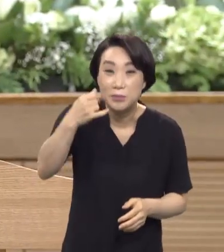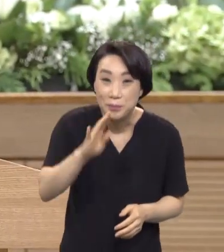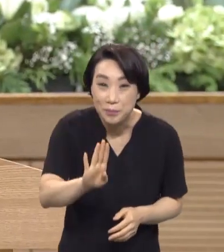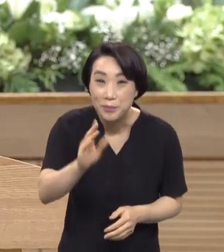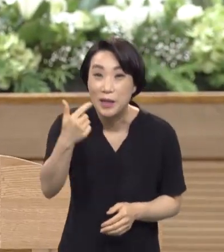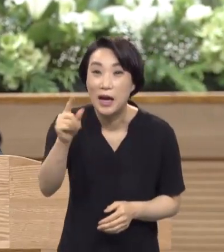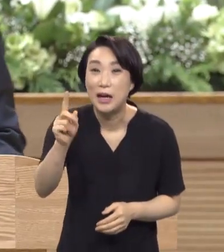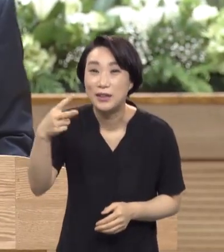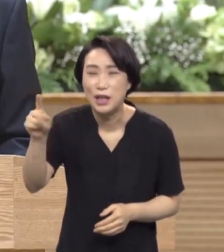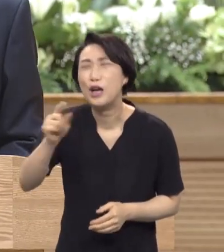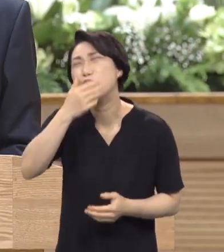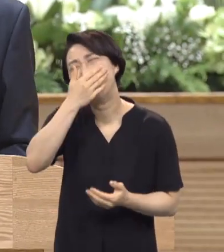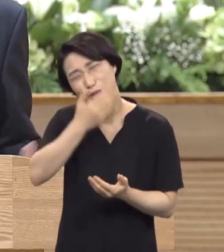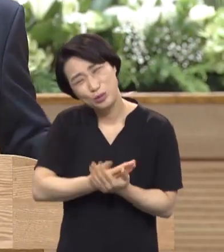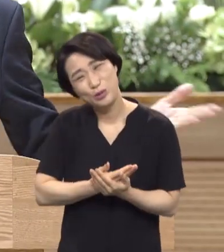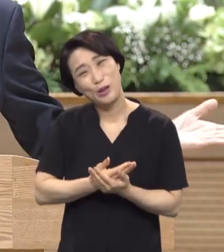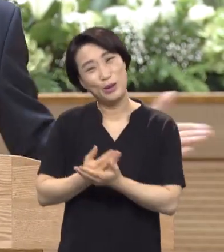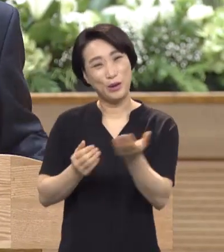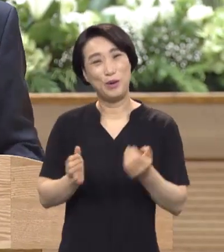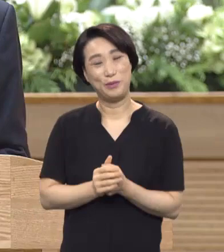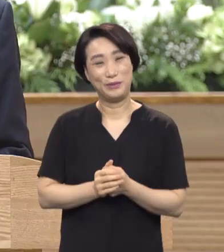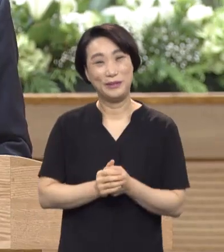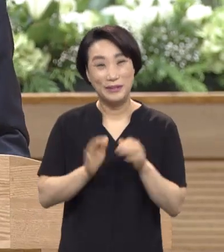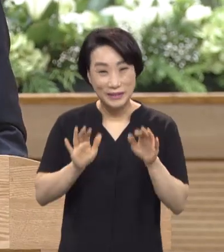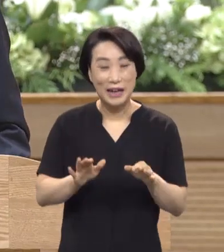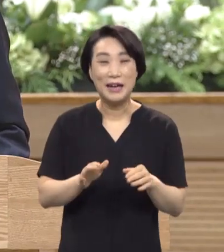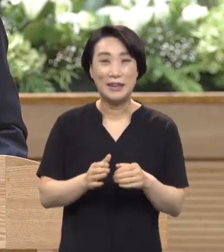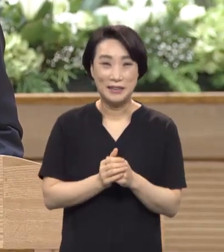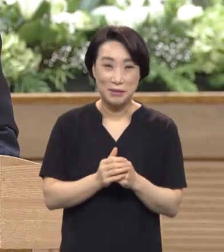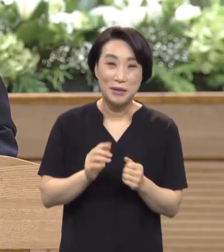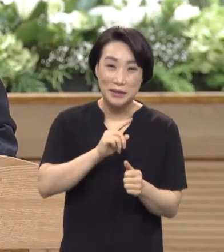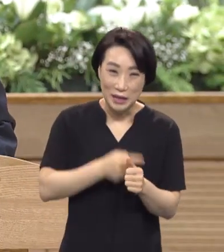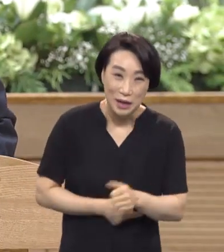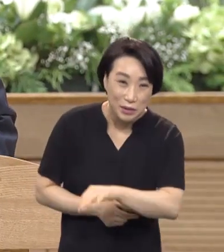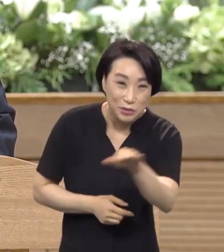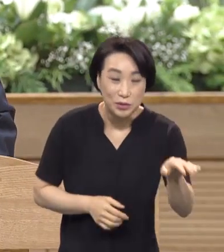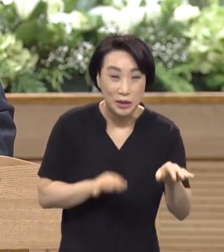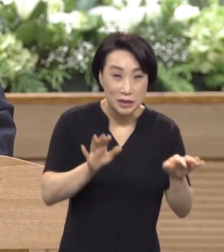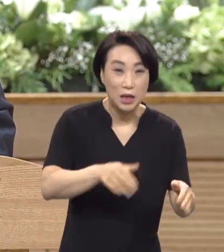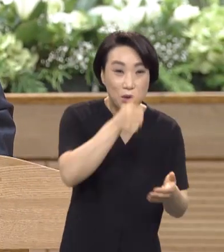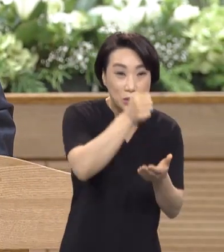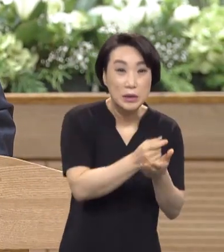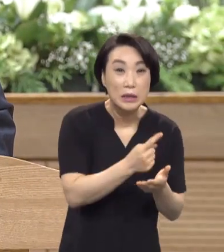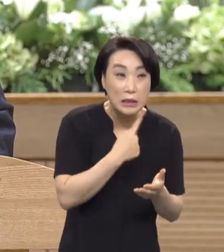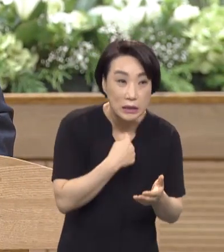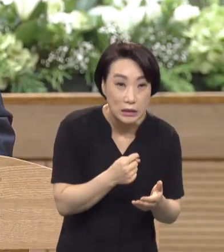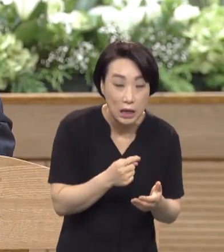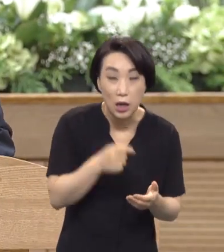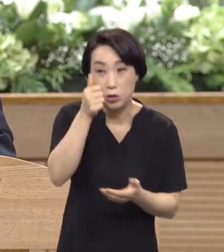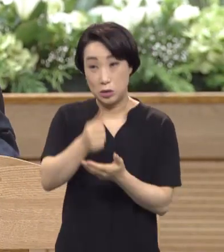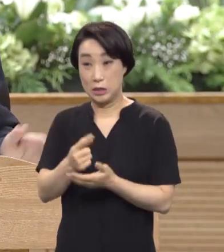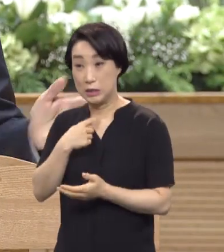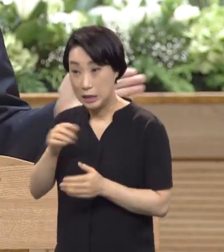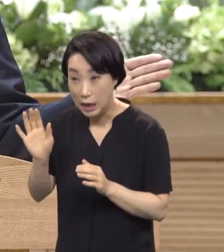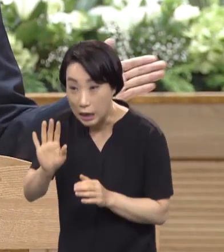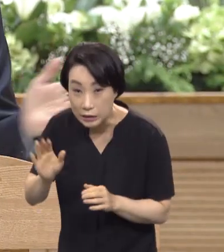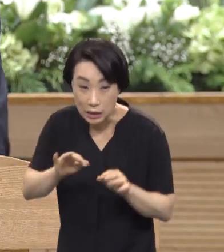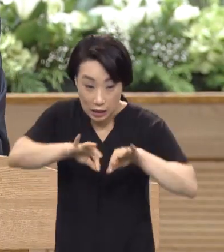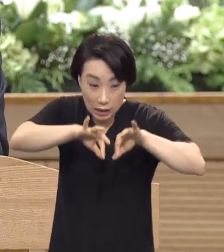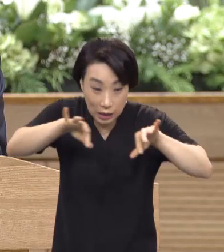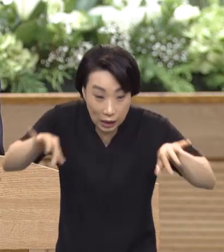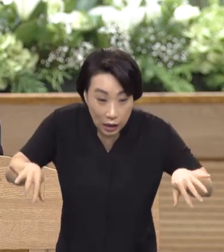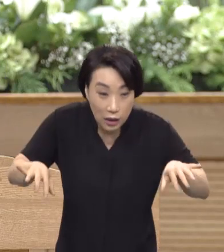중요한 얘기입니다. 이러므로 죄를 짓느냐 안 짓느냐에